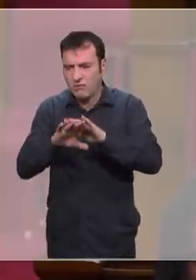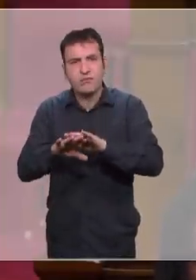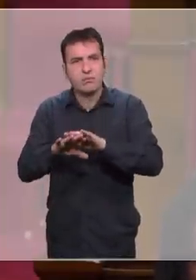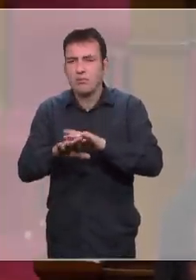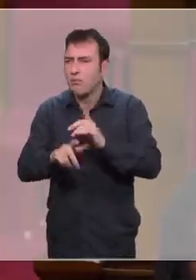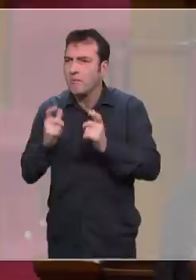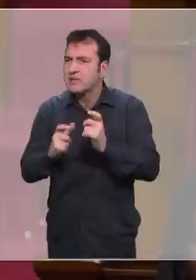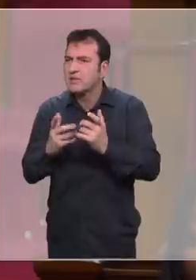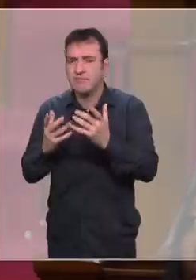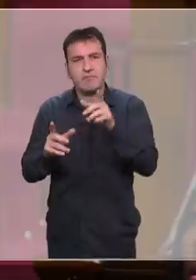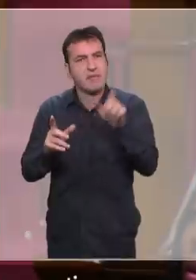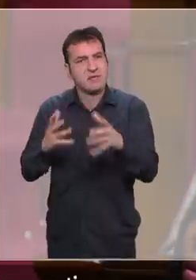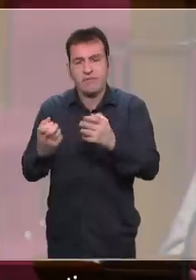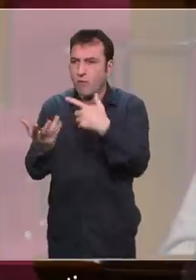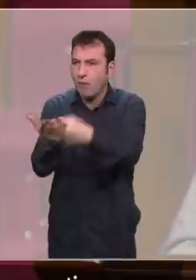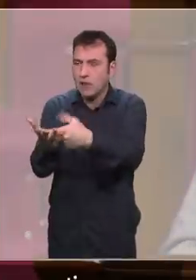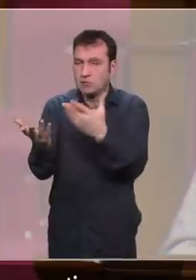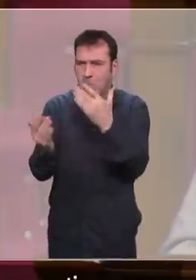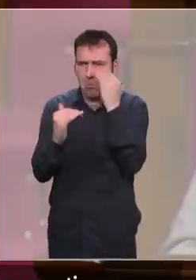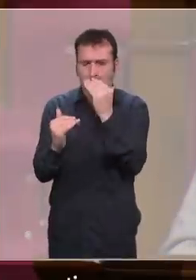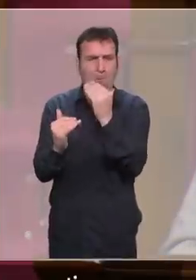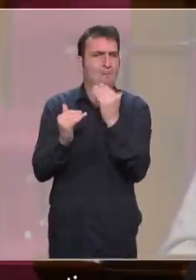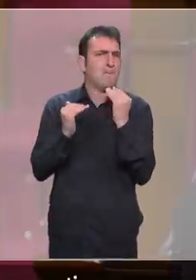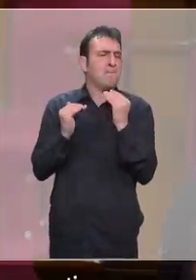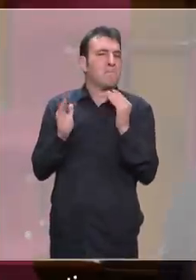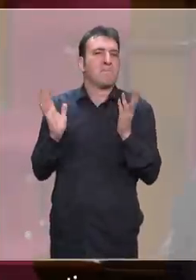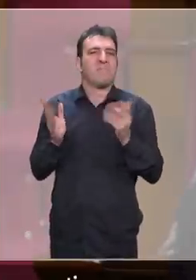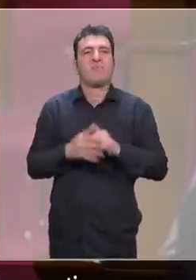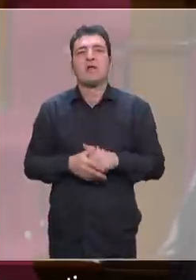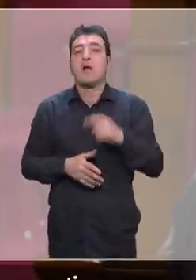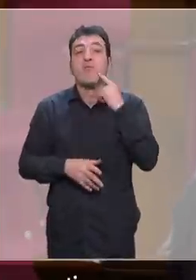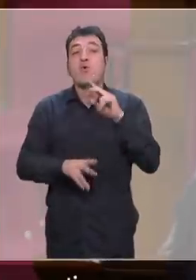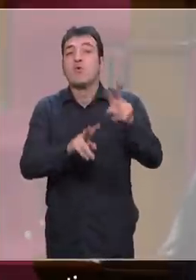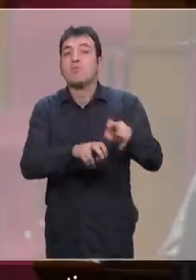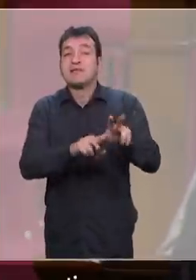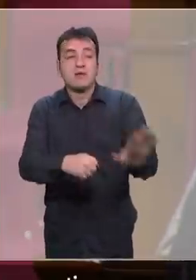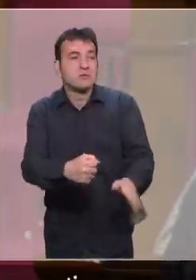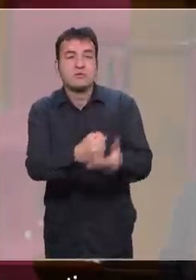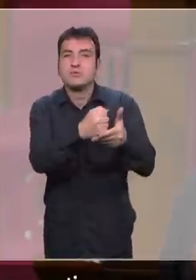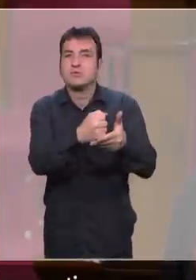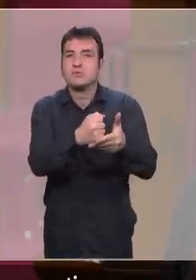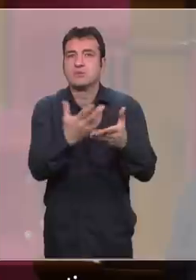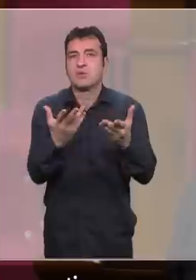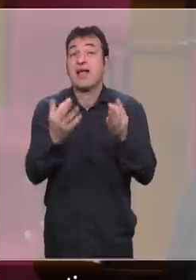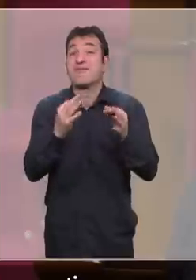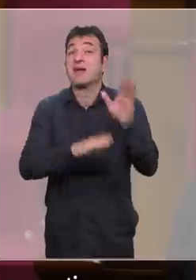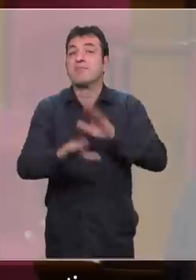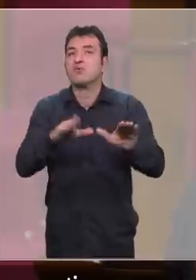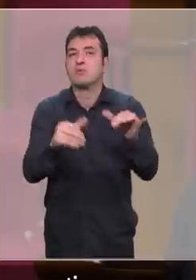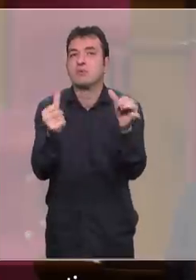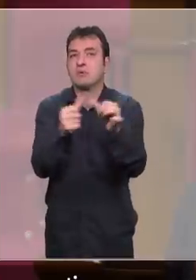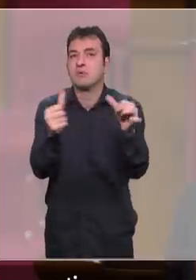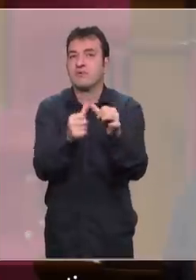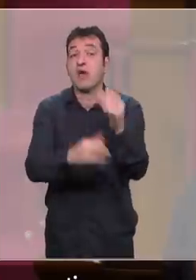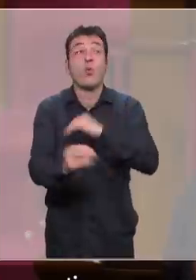plus, et je le comprends. Que comptez-vous faire pour soutenir nos paysans et paysannes en agriculture bio ou en appellation